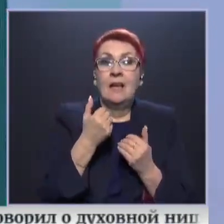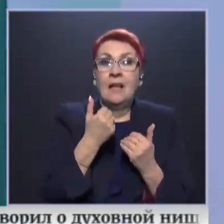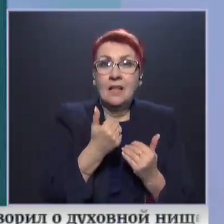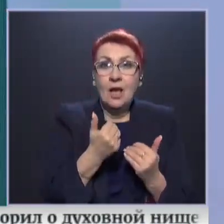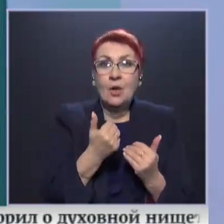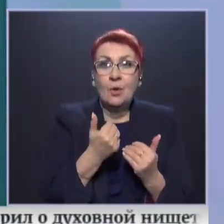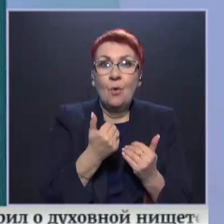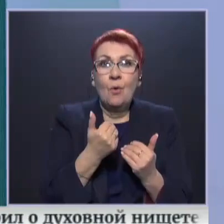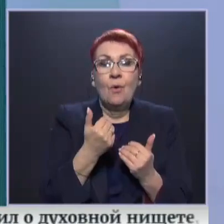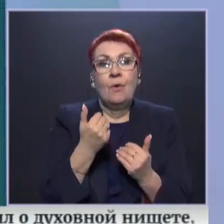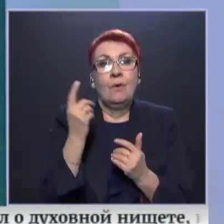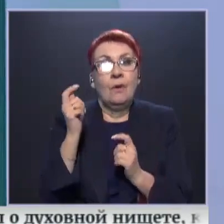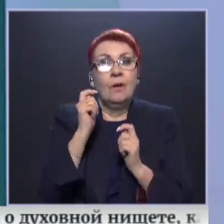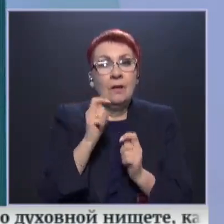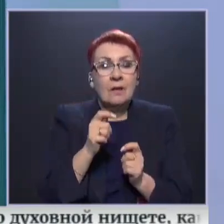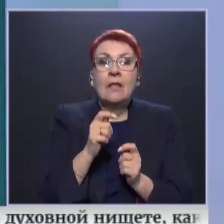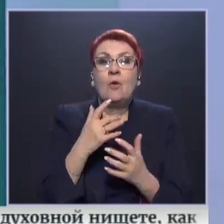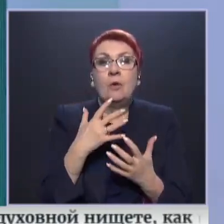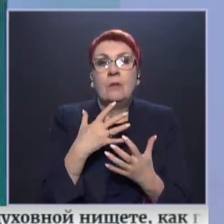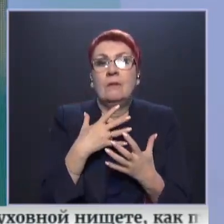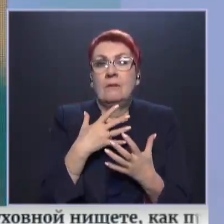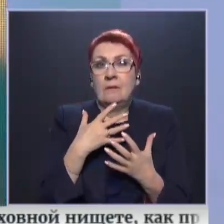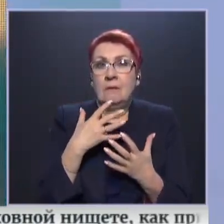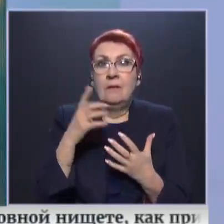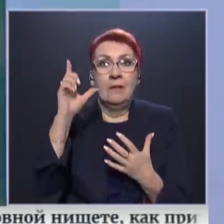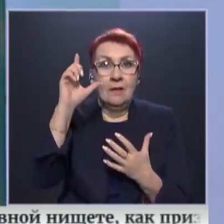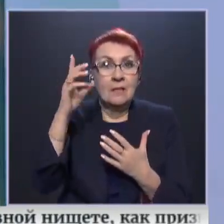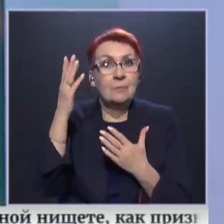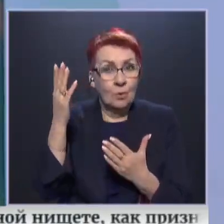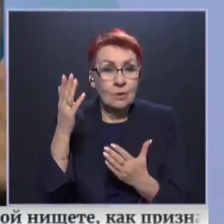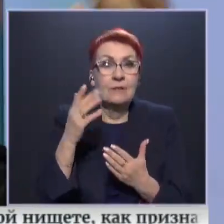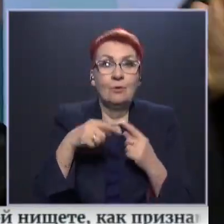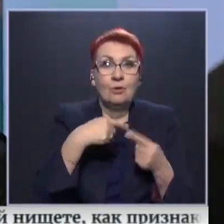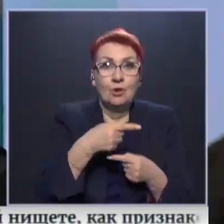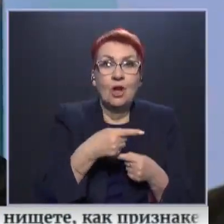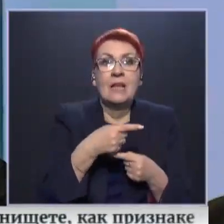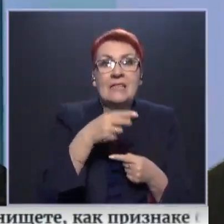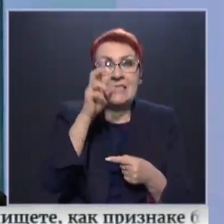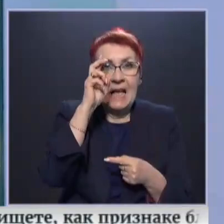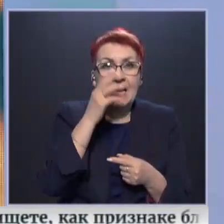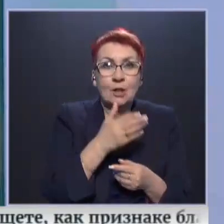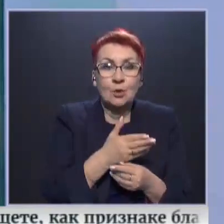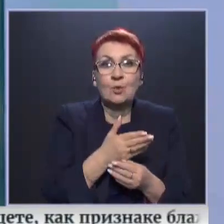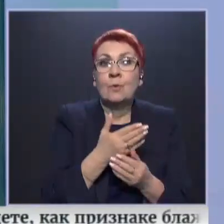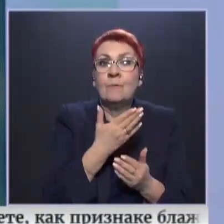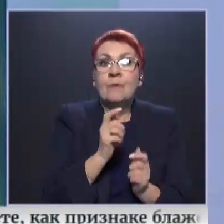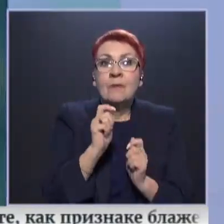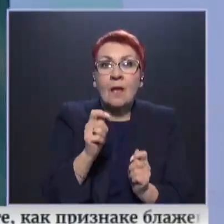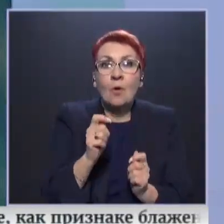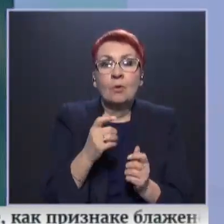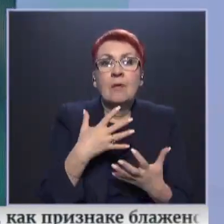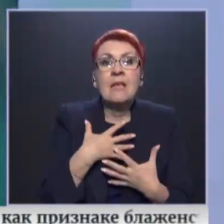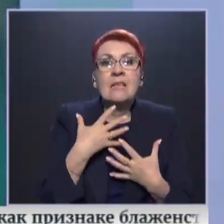о даровании здоровья онкологическим больным. Новоспасская обитель, Алексеевская обитель,